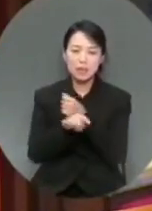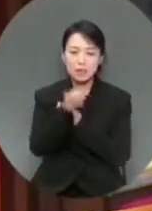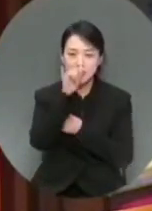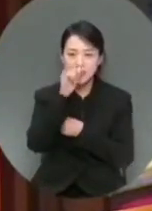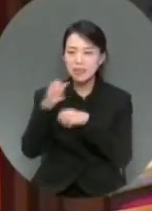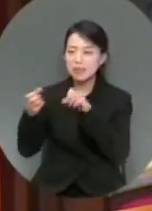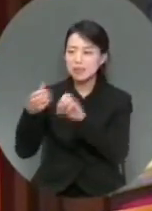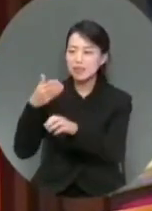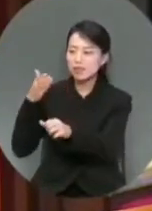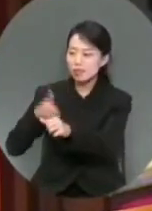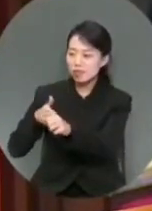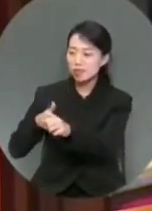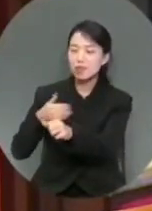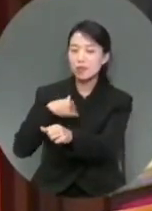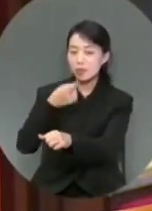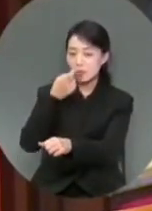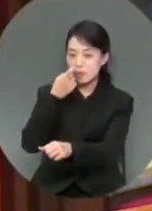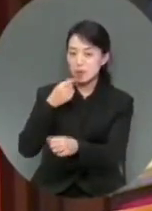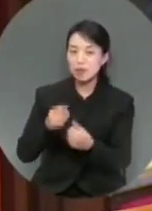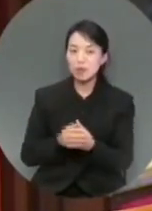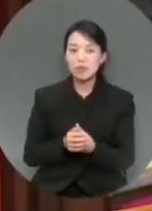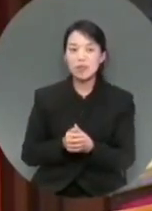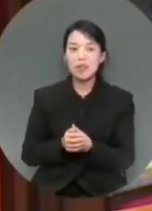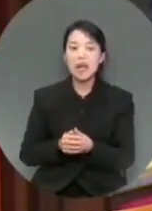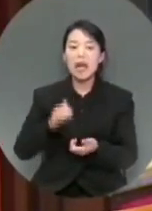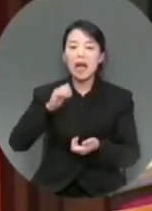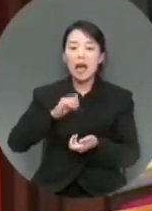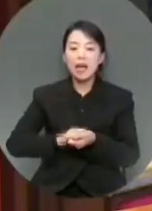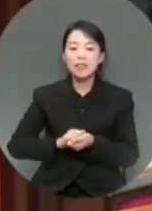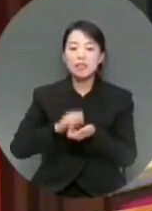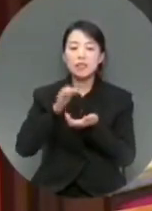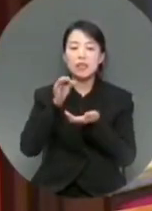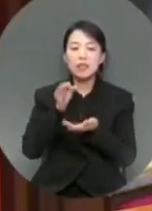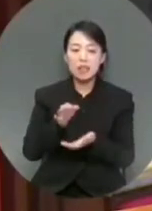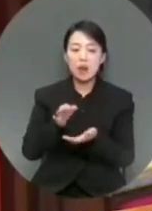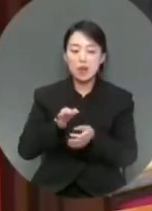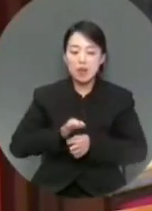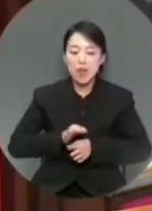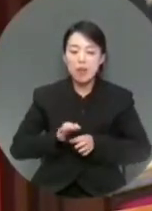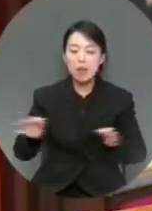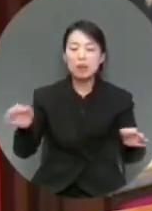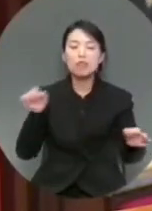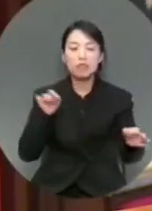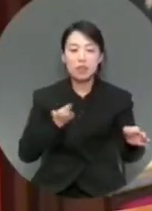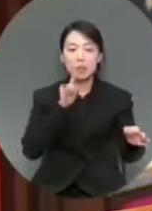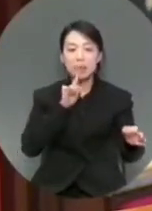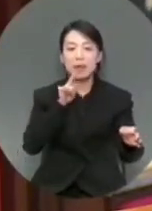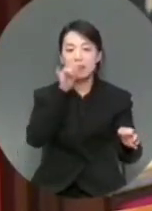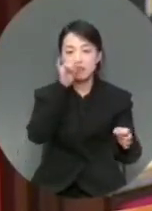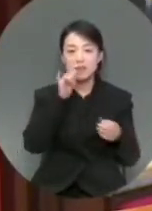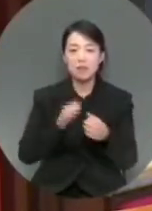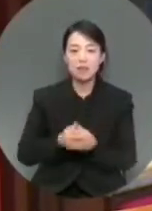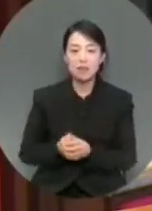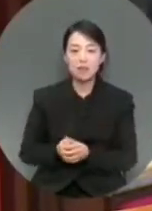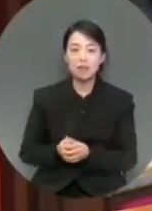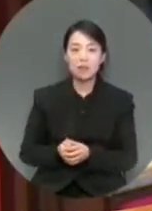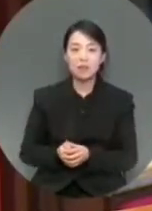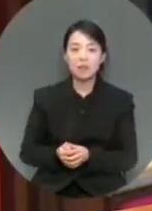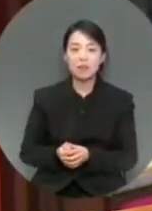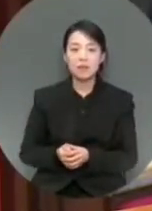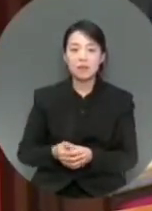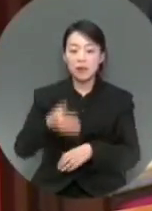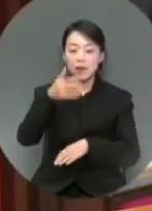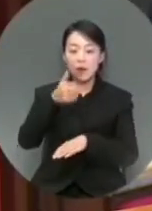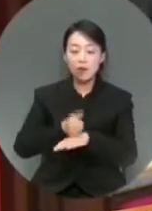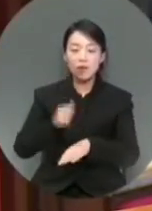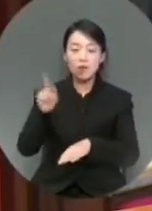해주시죠. 그럼 저도 배우겠습니다. 한정된 자원의 권위적 배분이다 이런 표현이 있죠. 그죠? 결국은